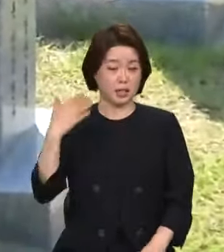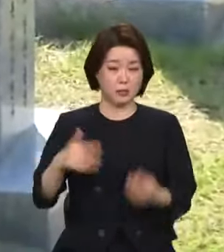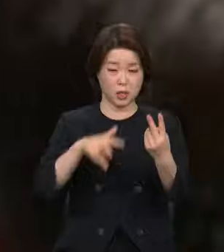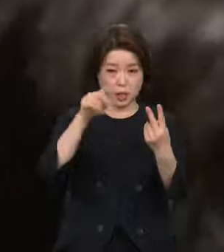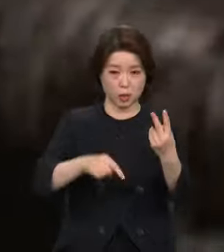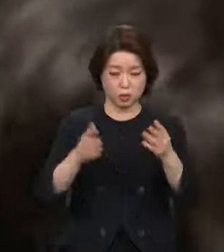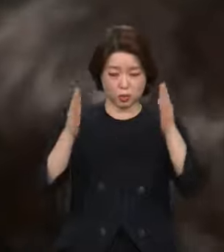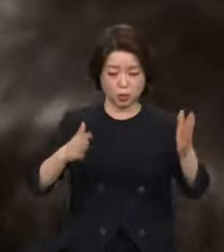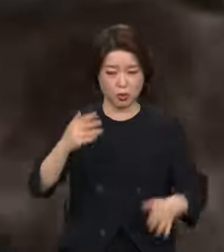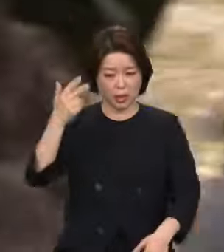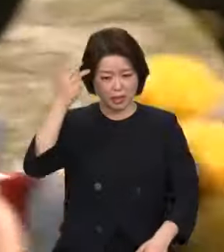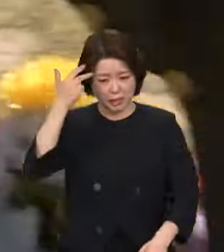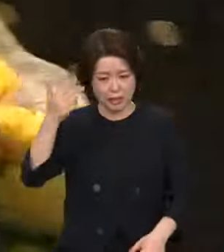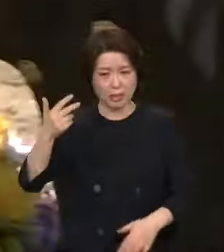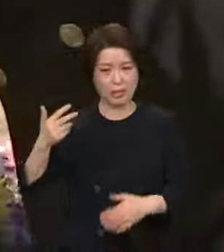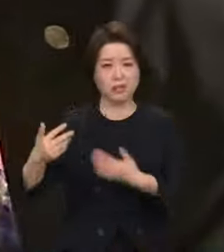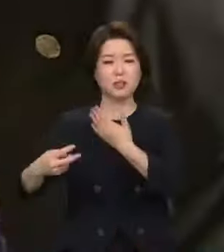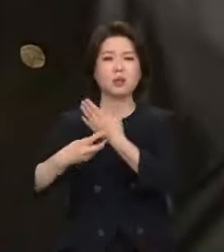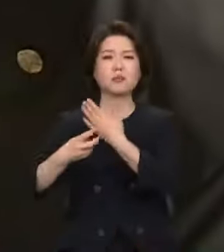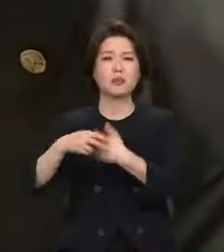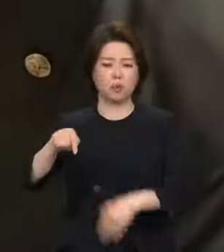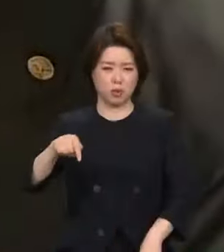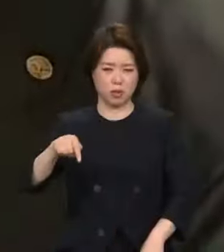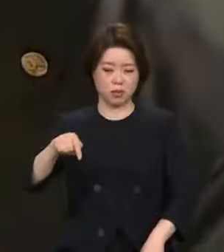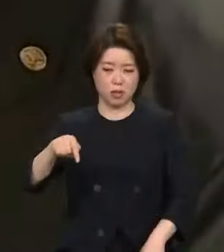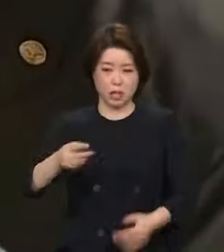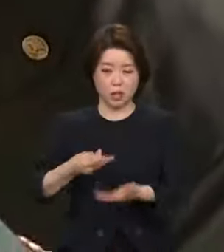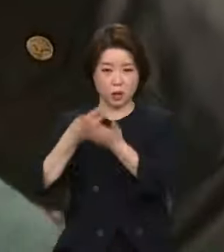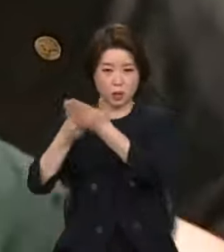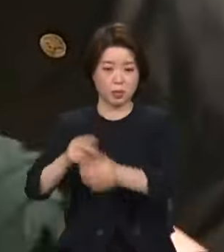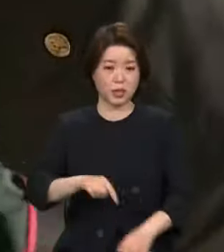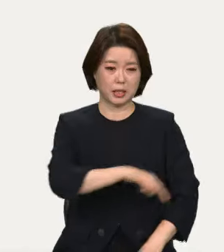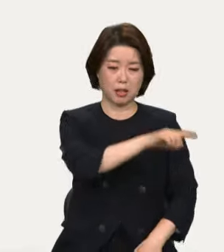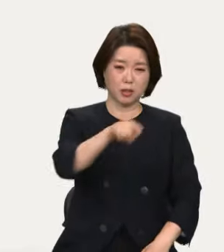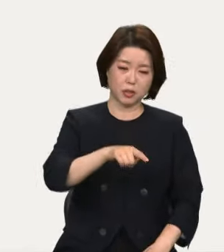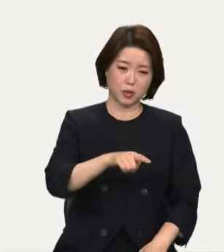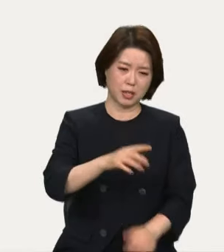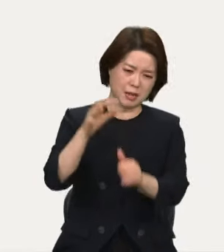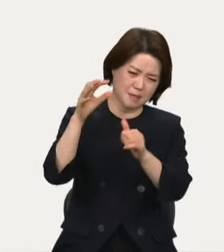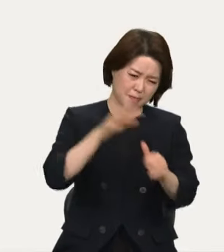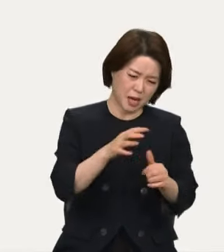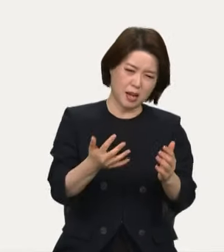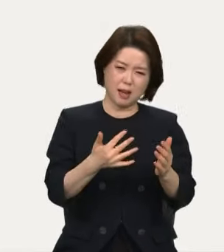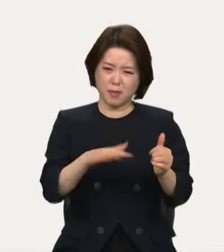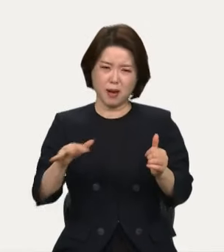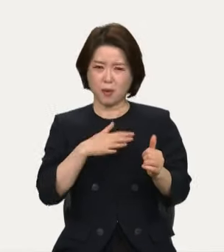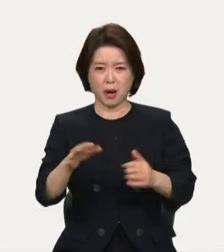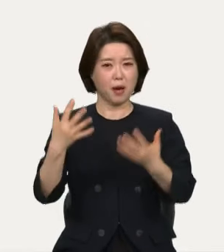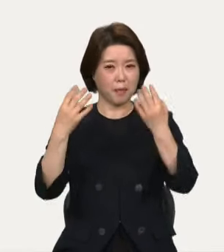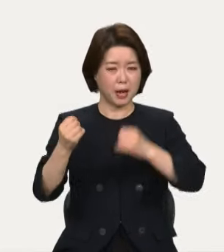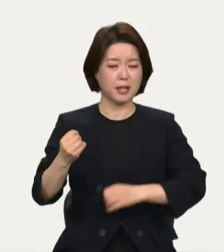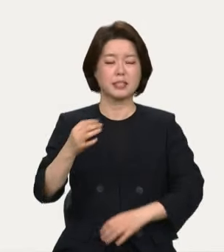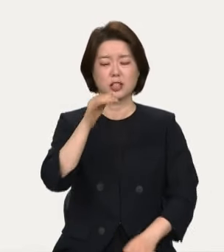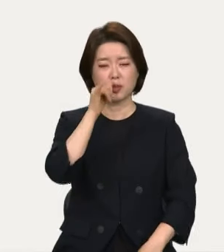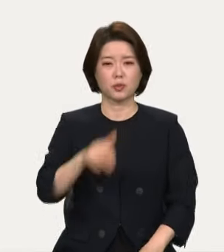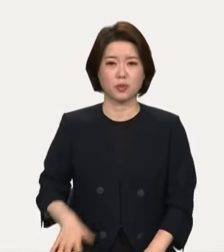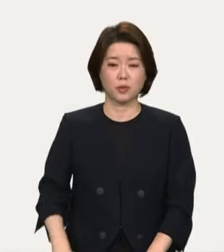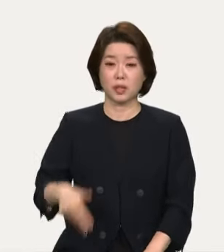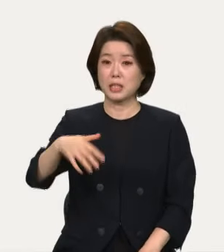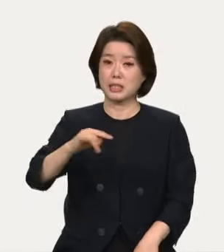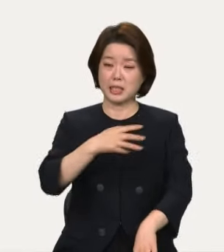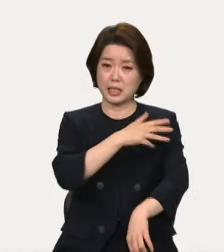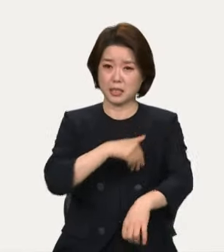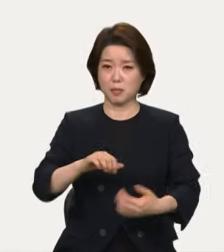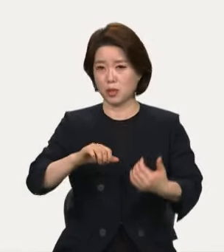중령은 그동안 부대에서 집단적 괴롭힘을 당했다고 주장했습니다. 이중령의 변호인은 최상병 순직 이후